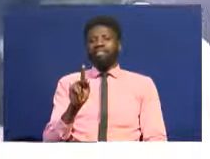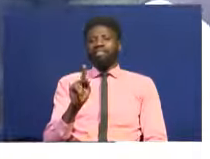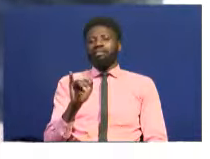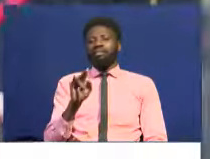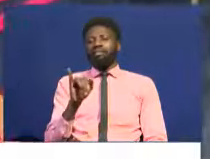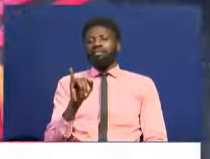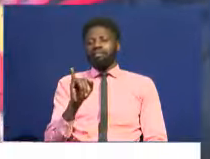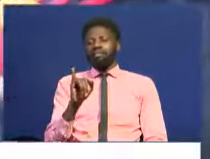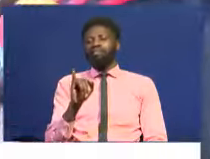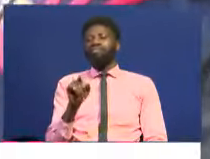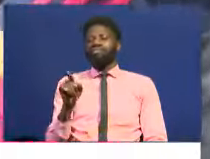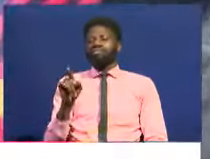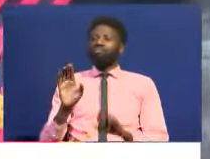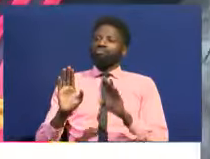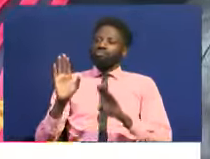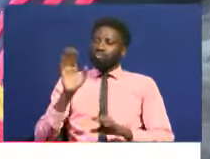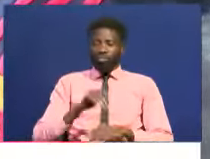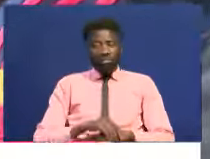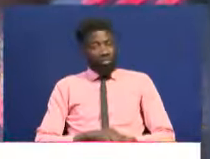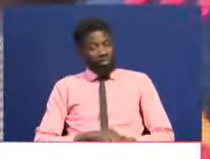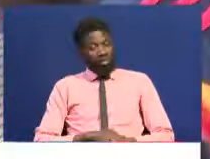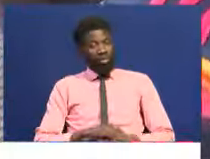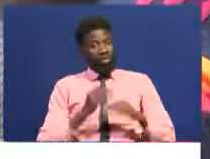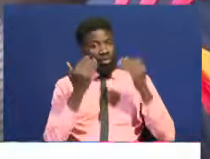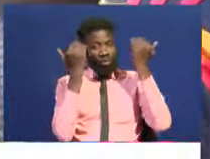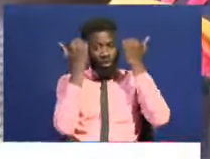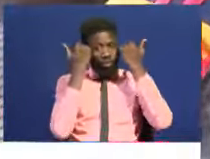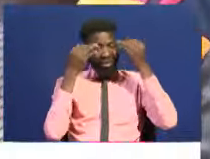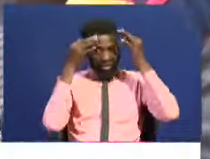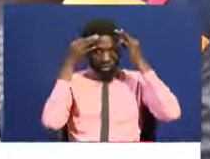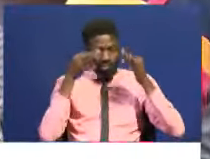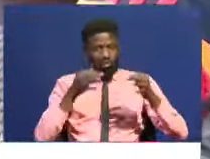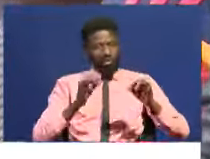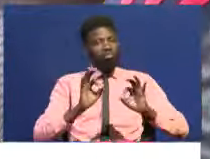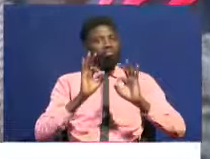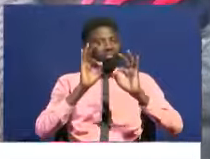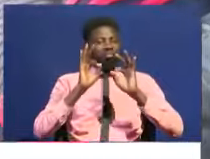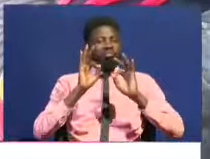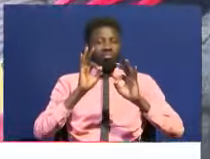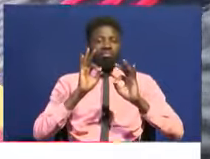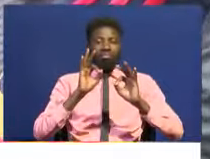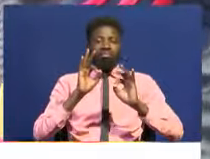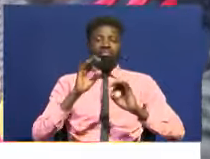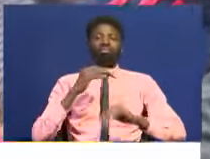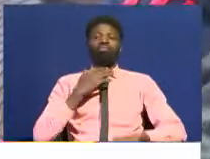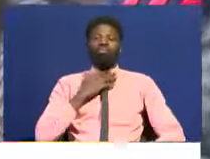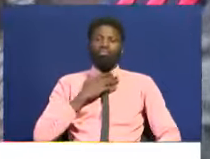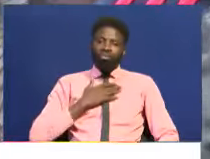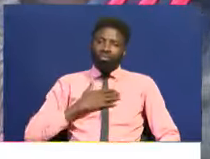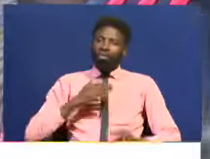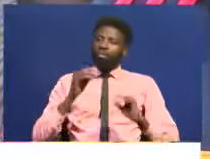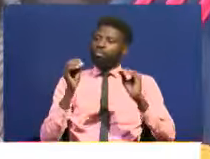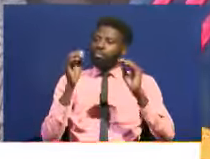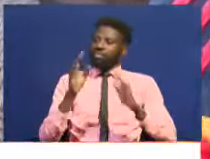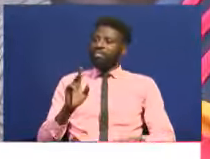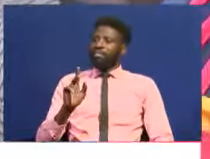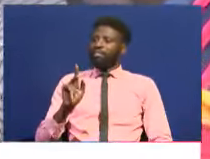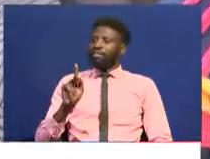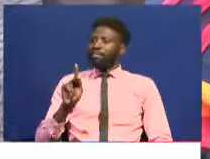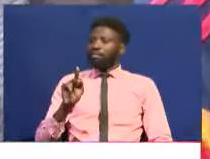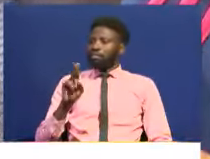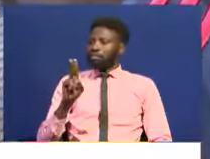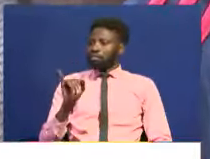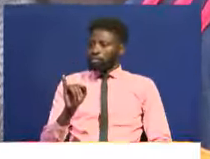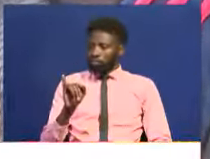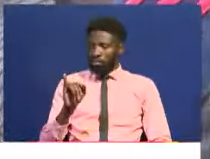sababu hii mambo inadirisha mambo mingi yenye ingekuwa inaendelea. Kitu tunahitaji Kindiki, Professor Kindiki, awe imara, afuatilie kitu